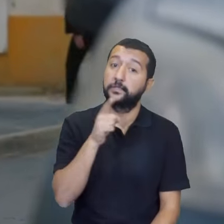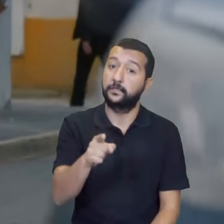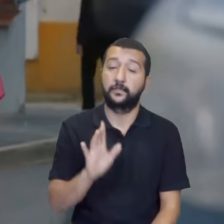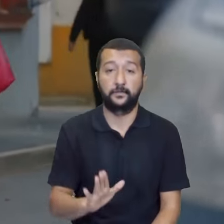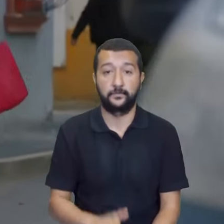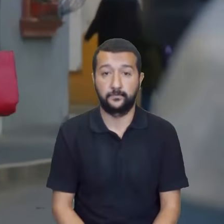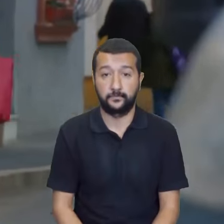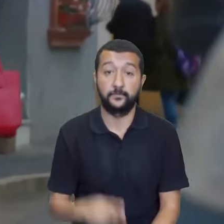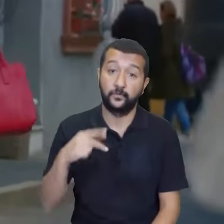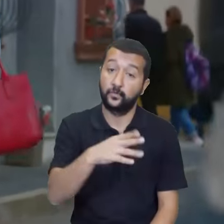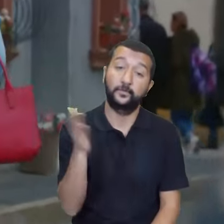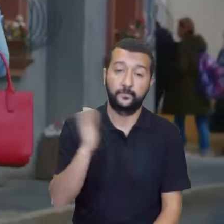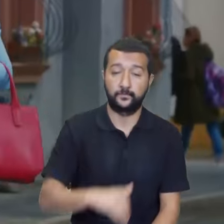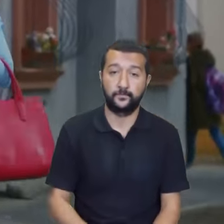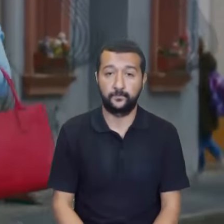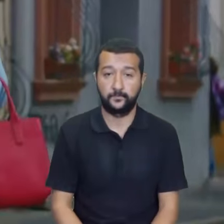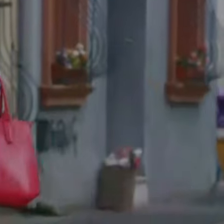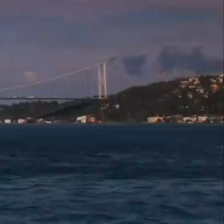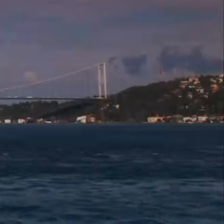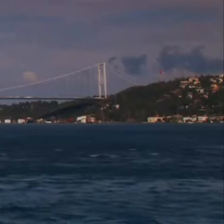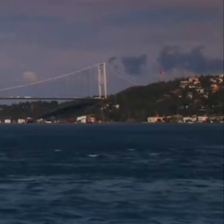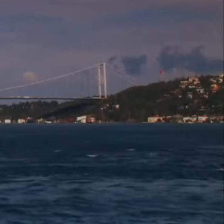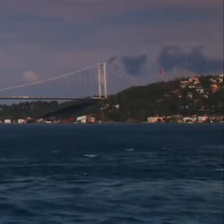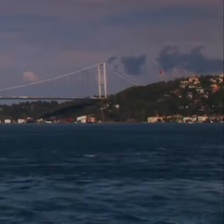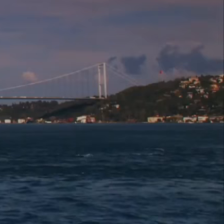senden. Peşinden gittiler.